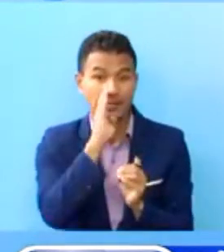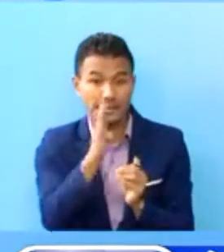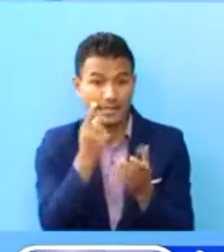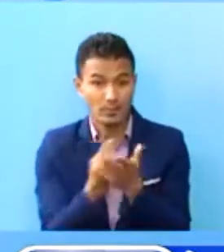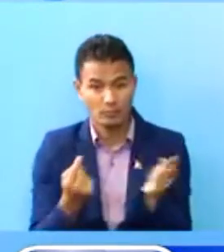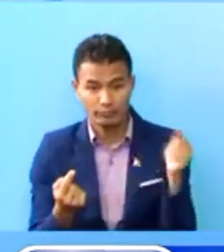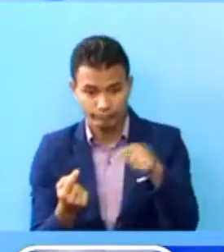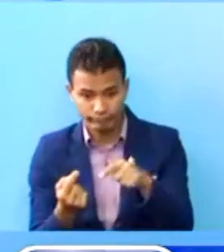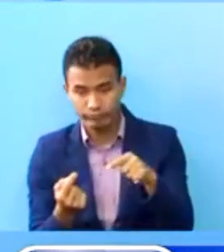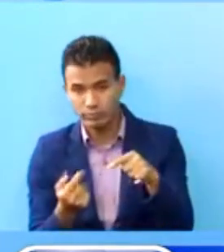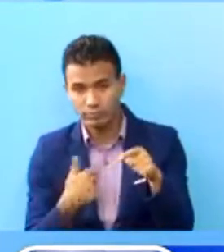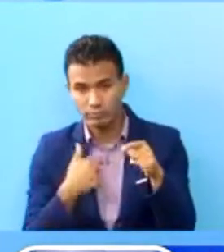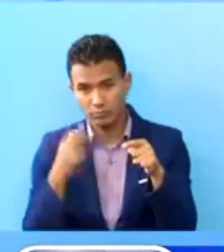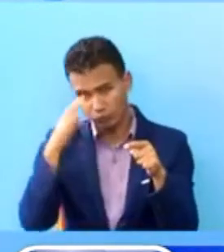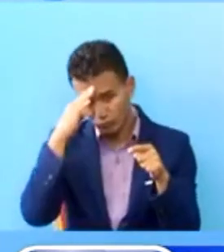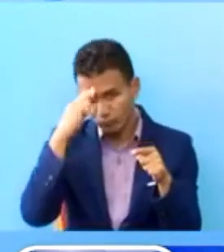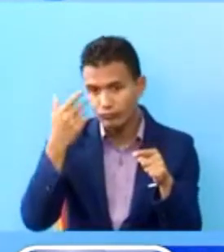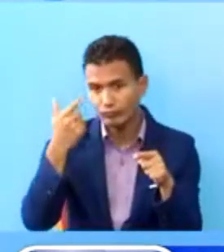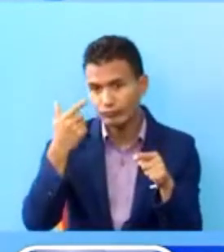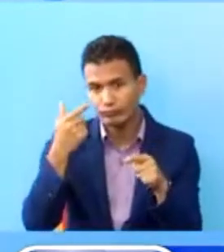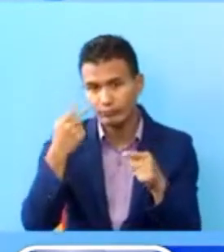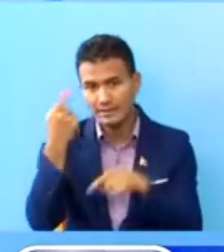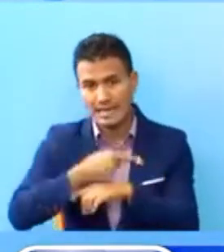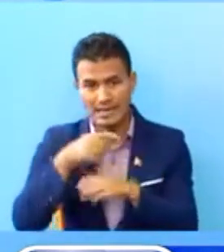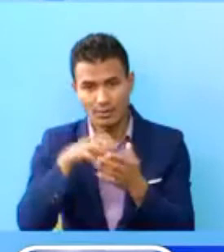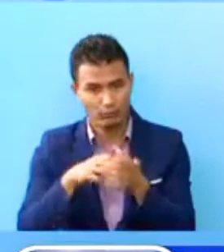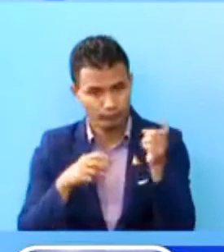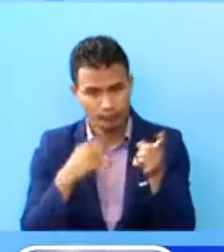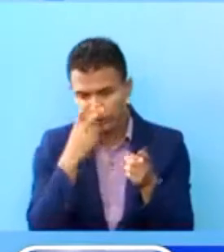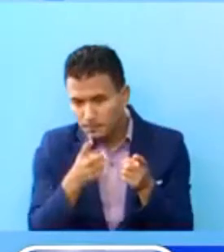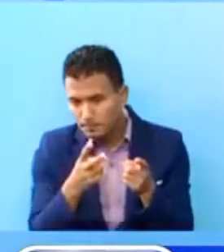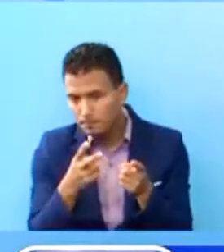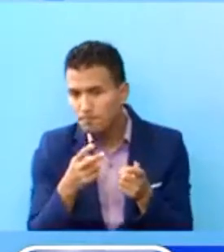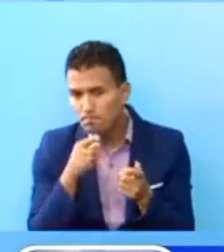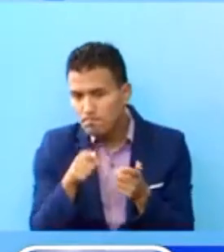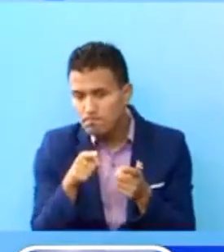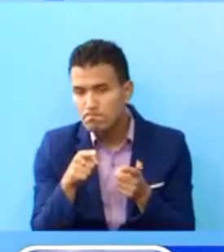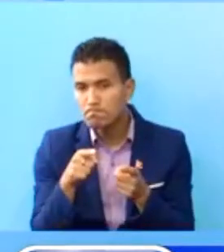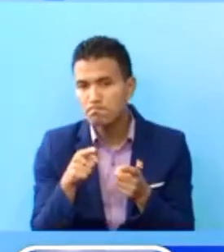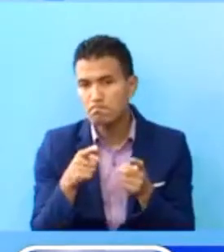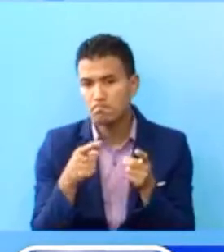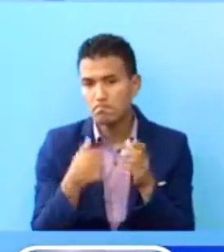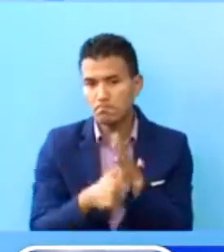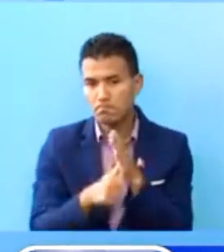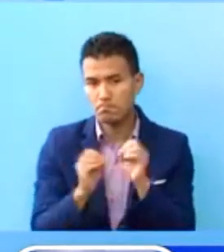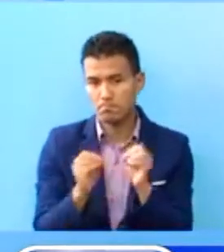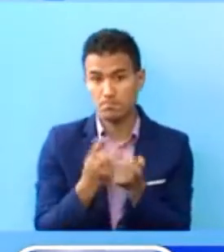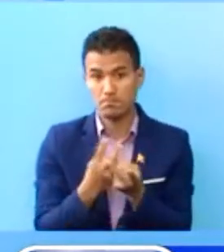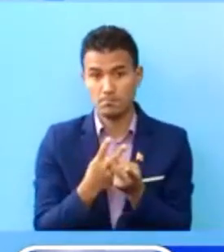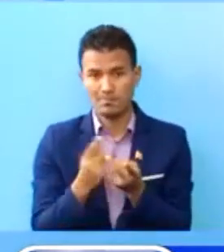आउनुहुन्छ हाम्रो सुरक्षाकर्मीहरू अथवा हाम्रो नाकामा भएको हेल्थ डेस्कहरूले हेर्दा हेर्न नसकिकन,